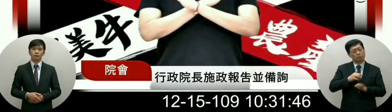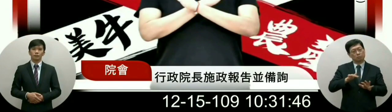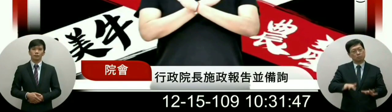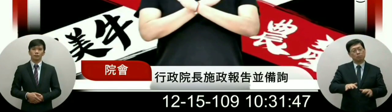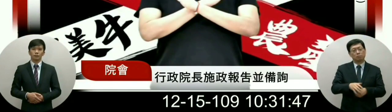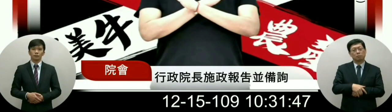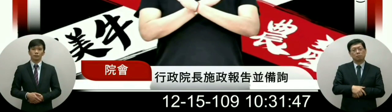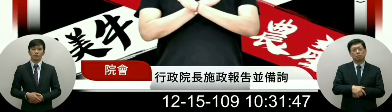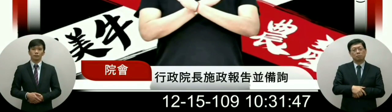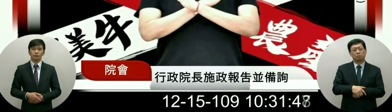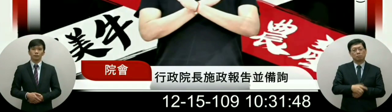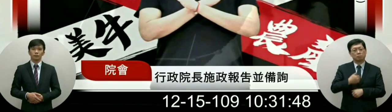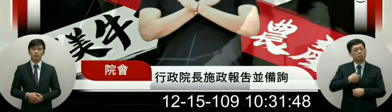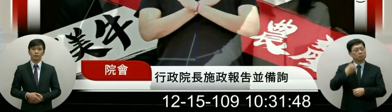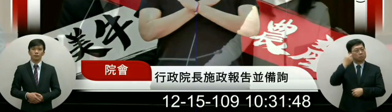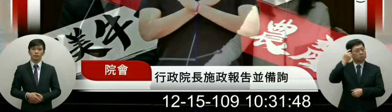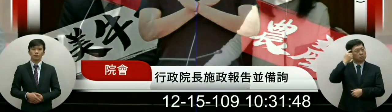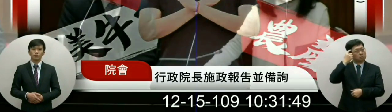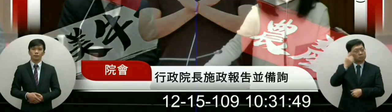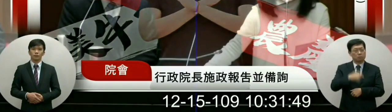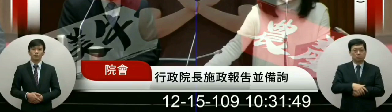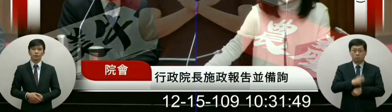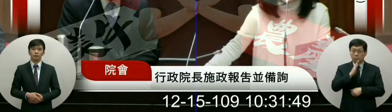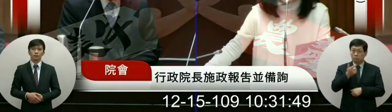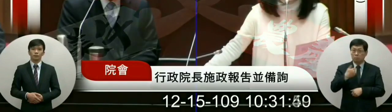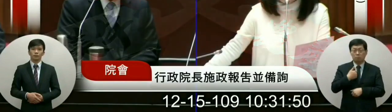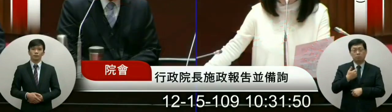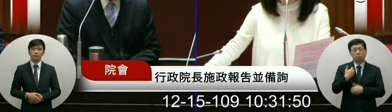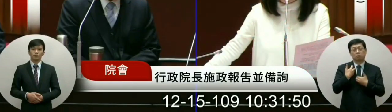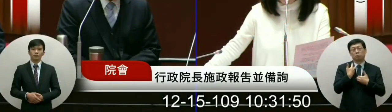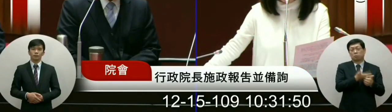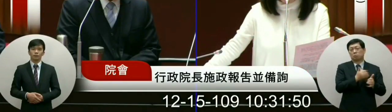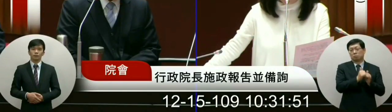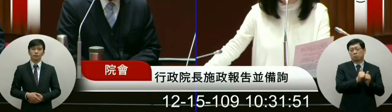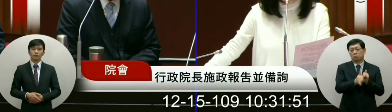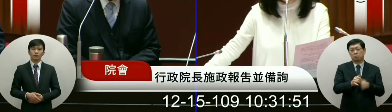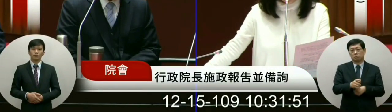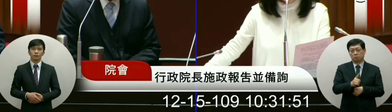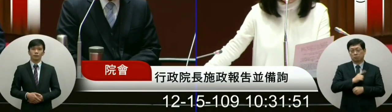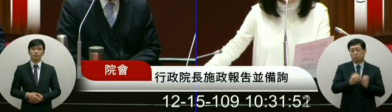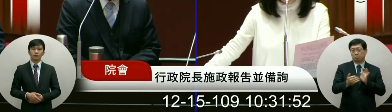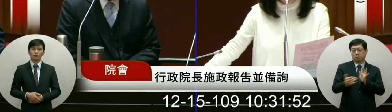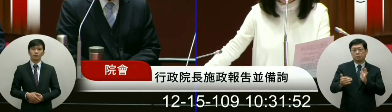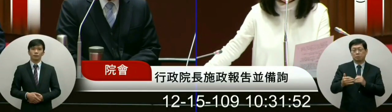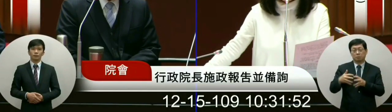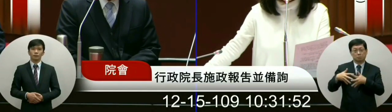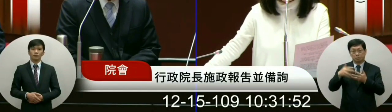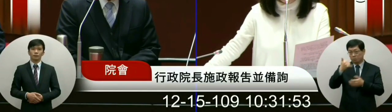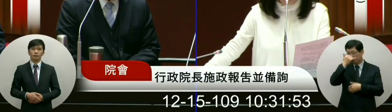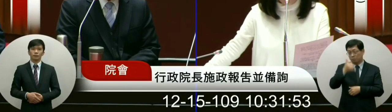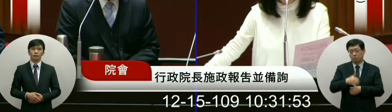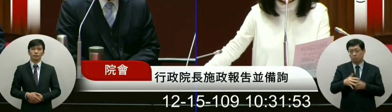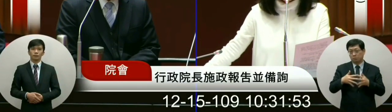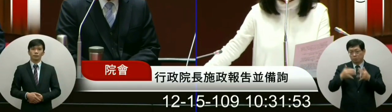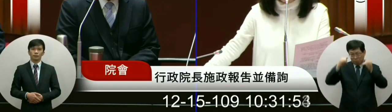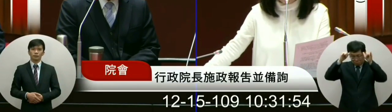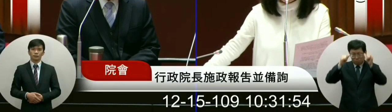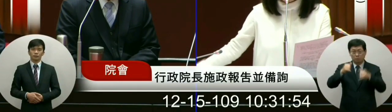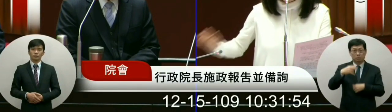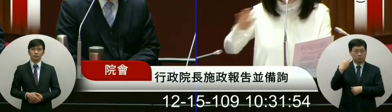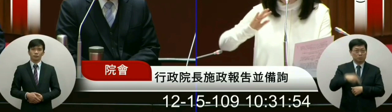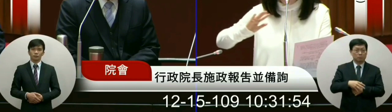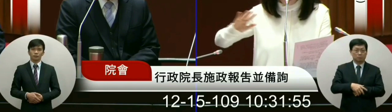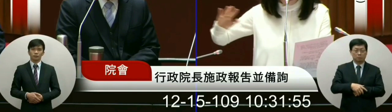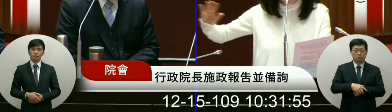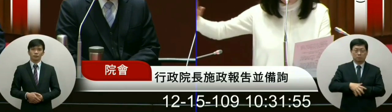呢，我觉得是不是就由人民来抵制美猪美牛